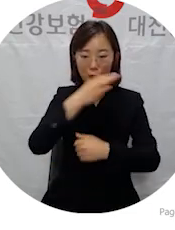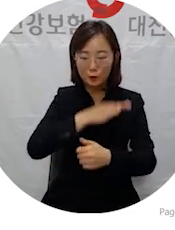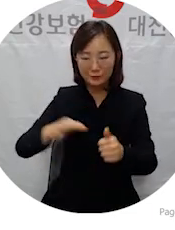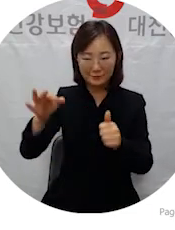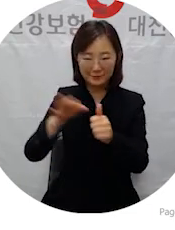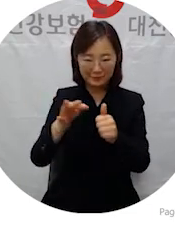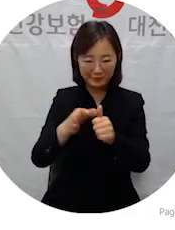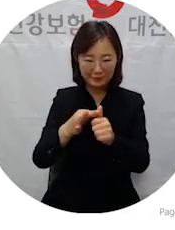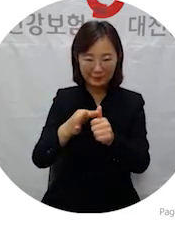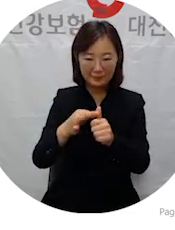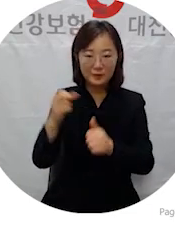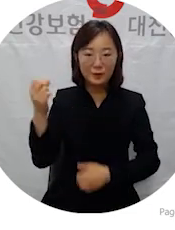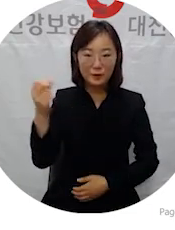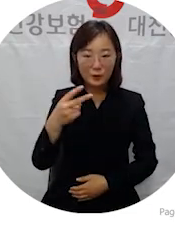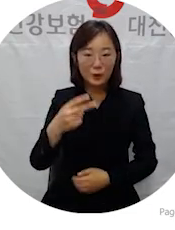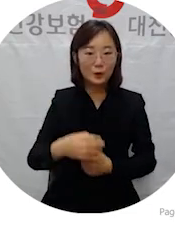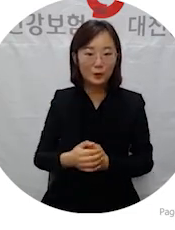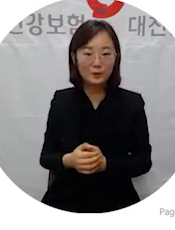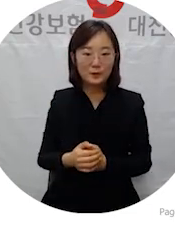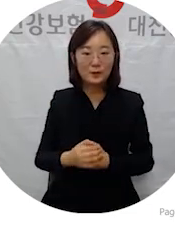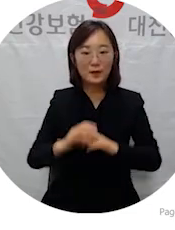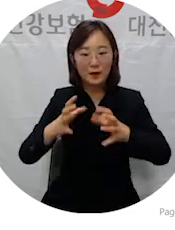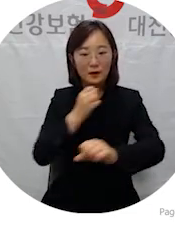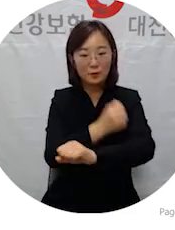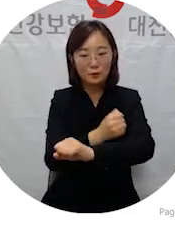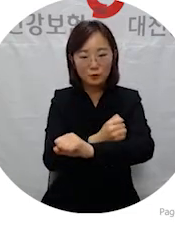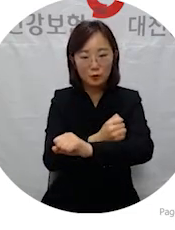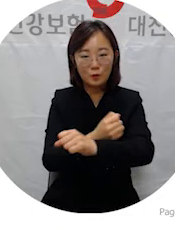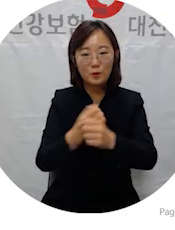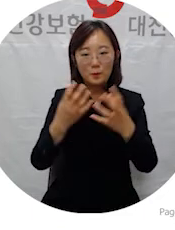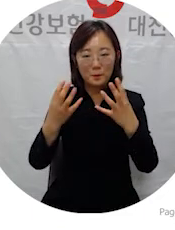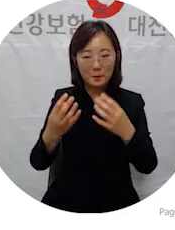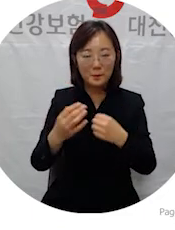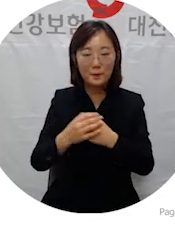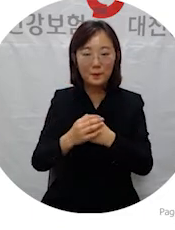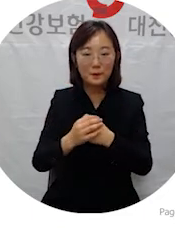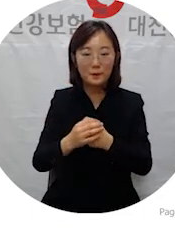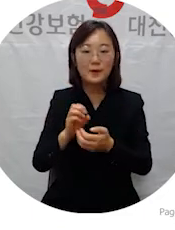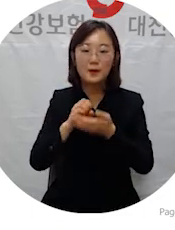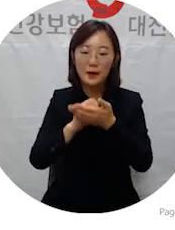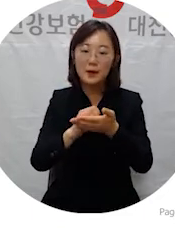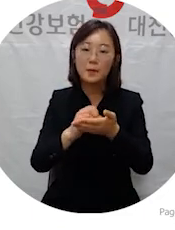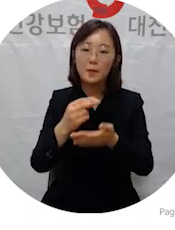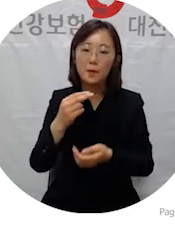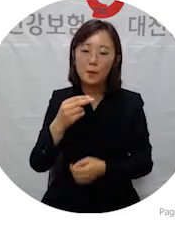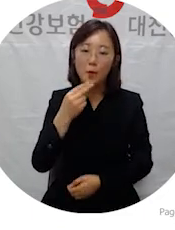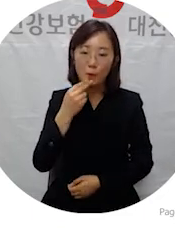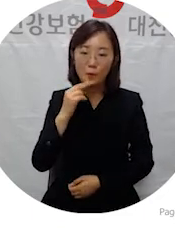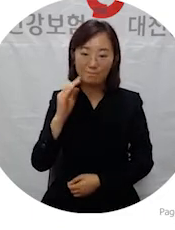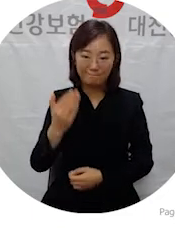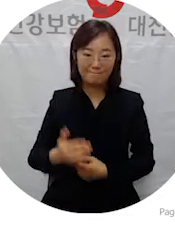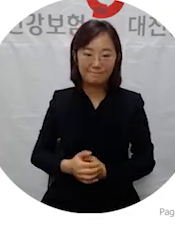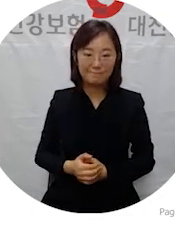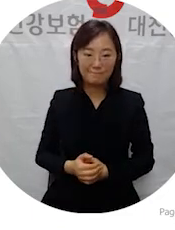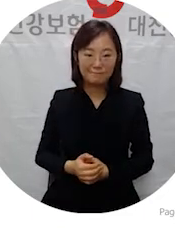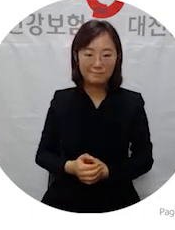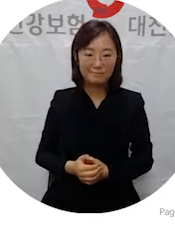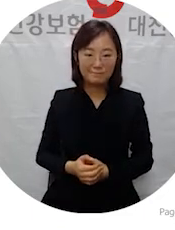자와 국가유공자로서 건강보험 배제 신청을 한 자는 건강보험에서 적용